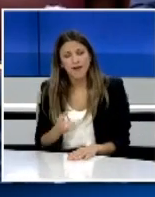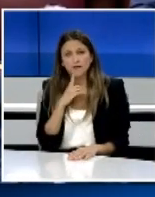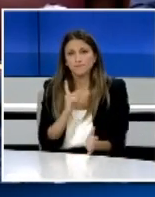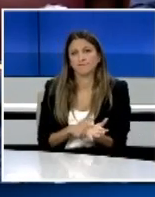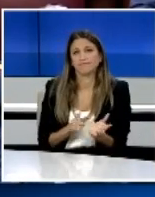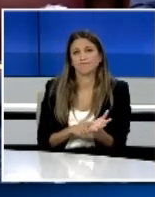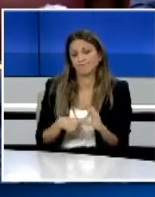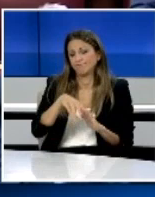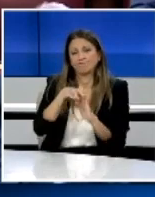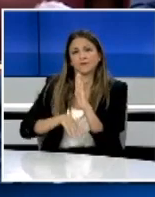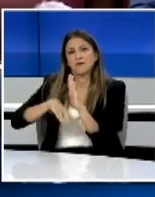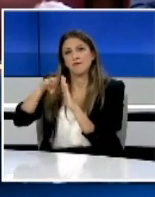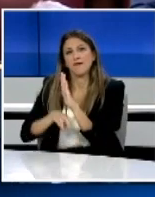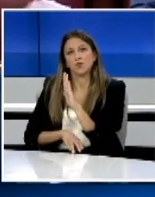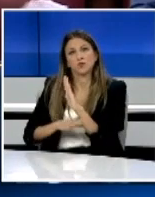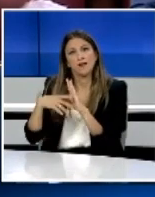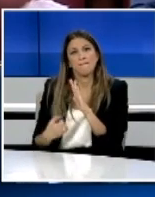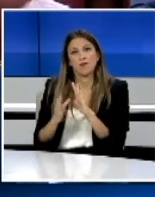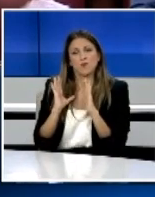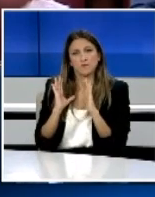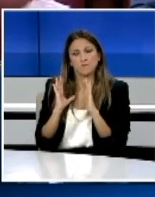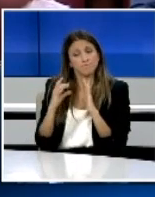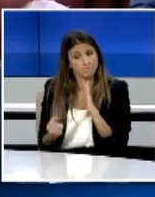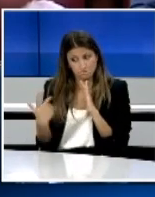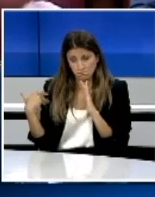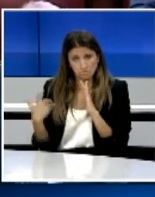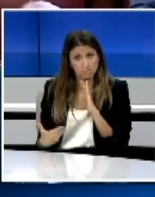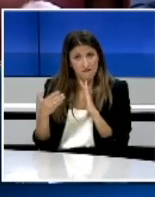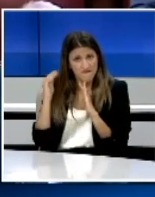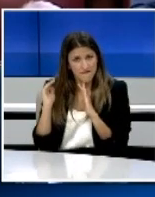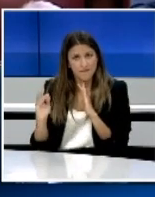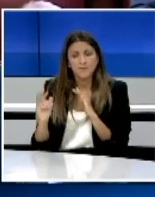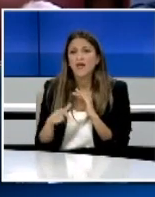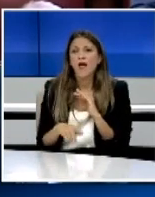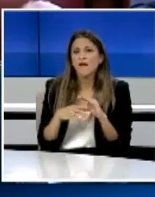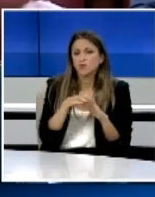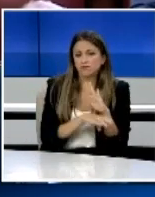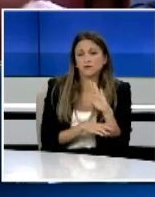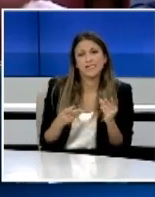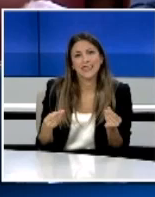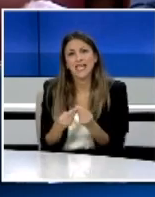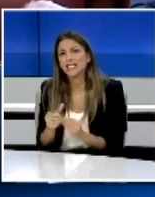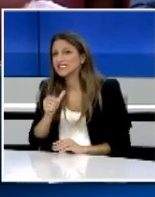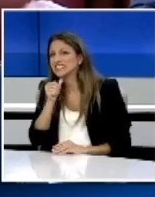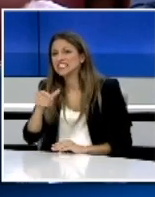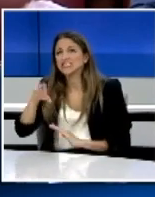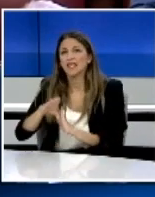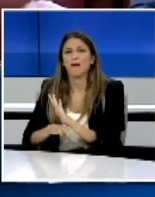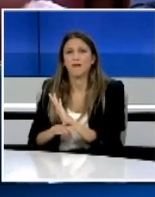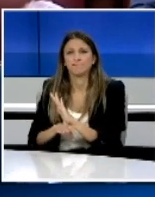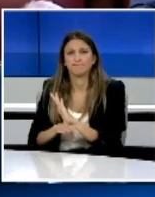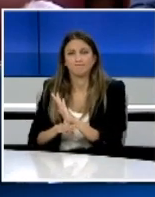θεσμικό πλαίσιο, χρόνια τώρα, το οποίο είναι απόλυτα εναρμονισμένο με το Σύνταγμα. Το